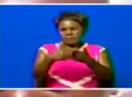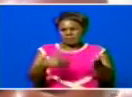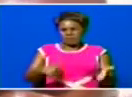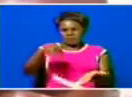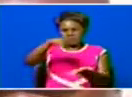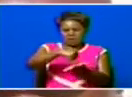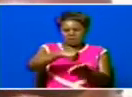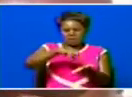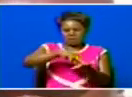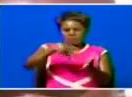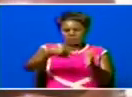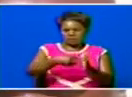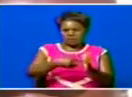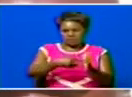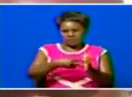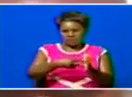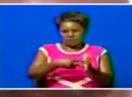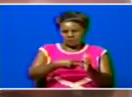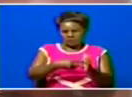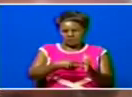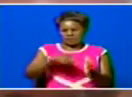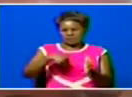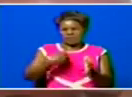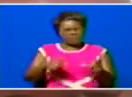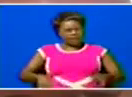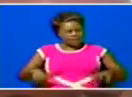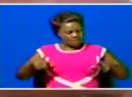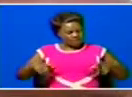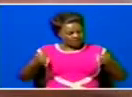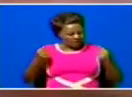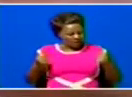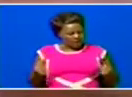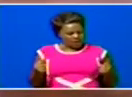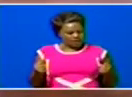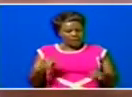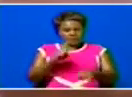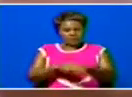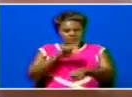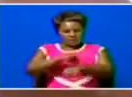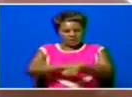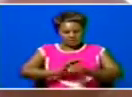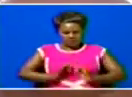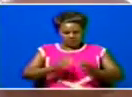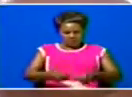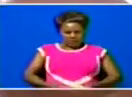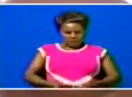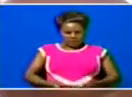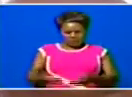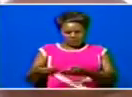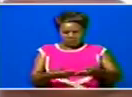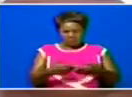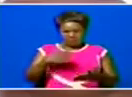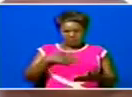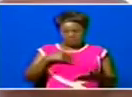hii mradi ya Imarisha Afya na Mama, nilikuwa na maisha ngumu sana. Nilipopata mimba ya huyu mtoto wangu nikaenda